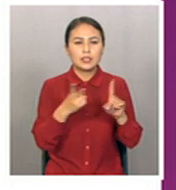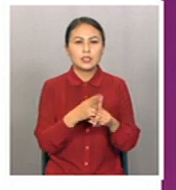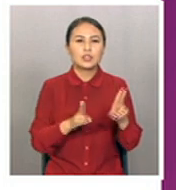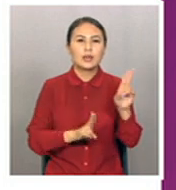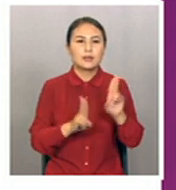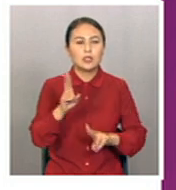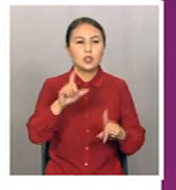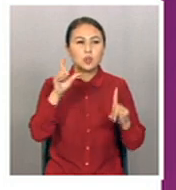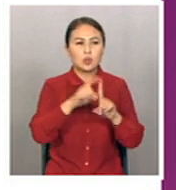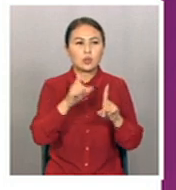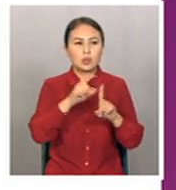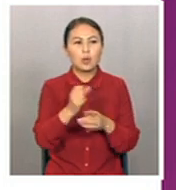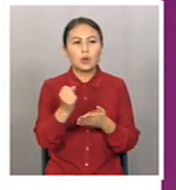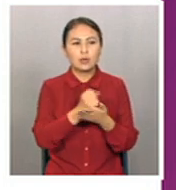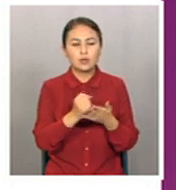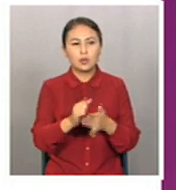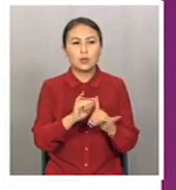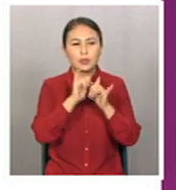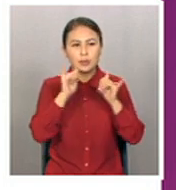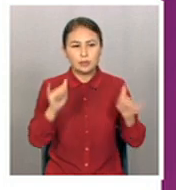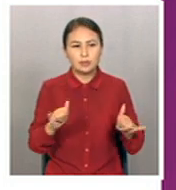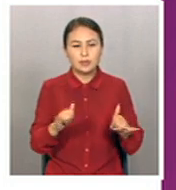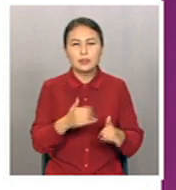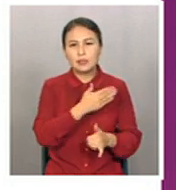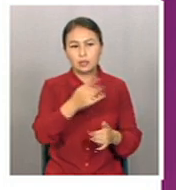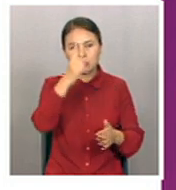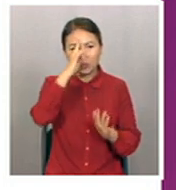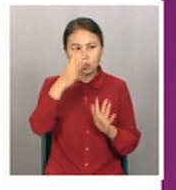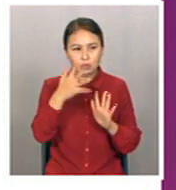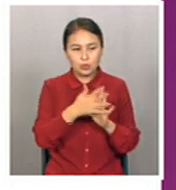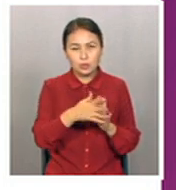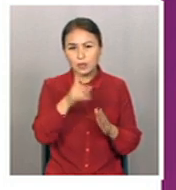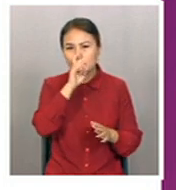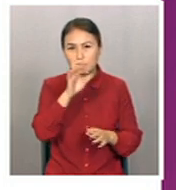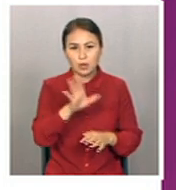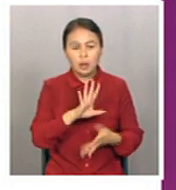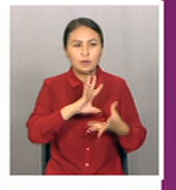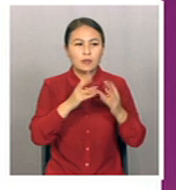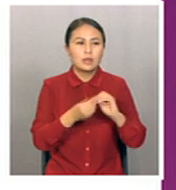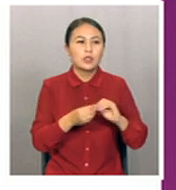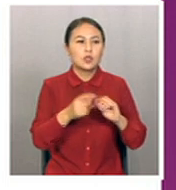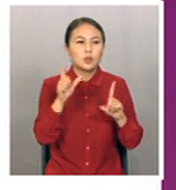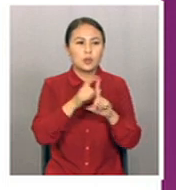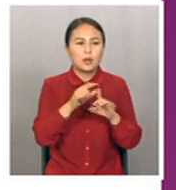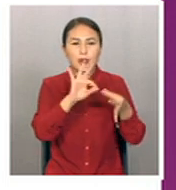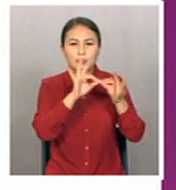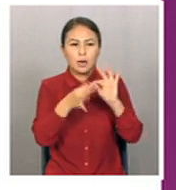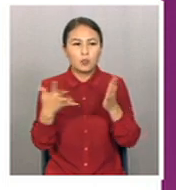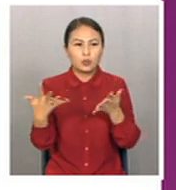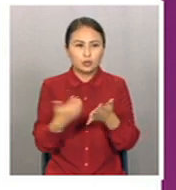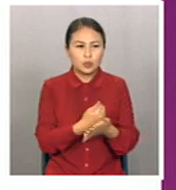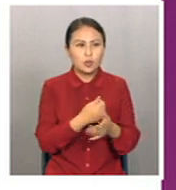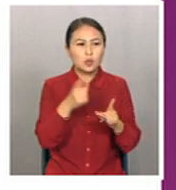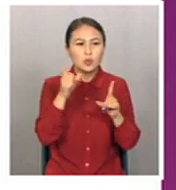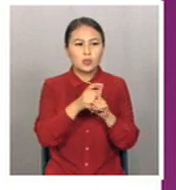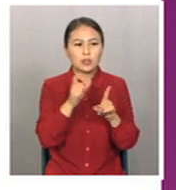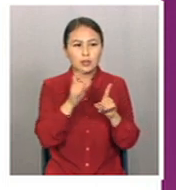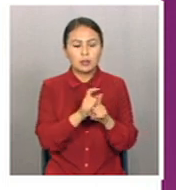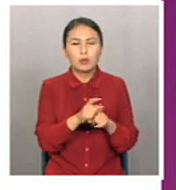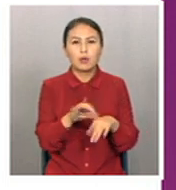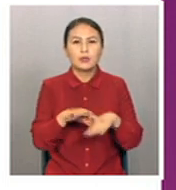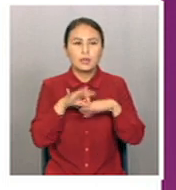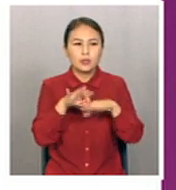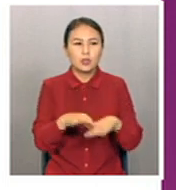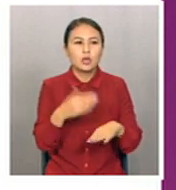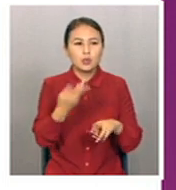– сөзді қорыңызды көбейтіңіз. Сізге түсініксіз сөздердің анықтамасын табу үшін сөздіктерді